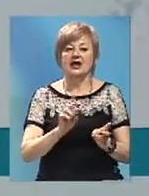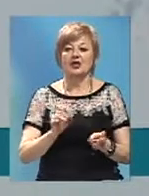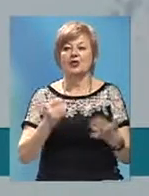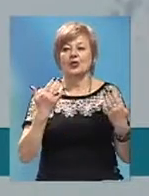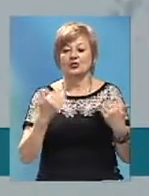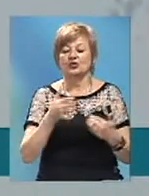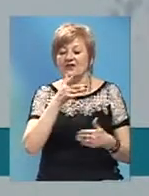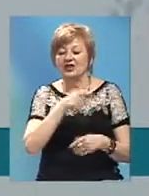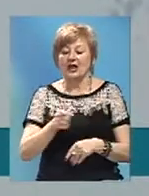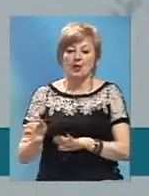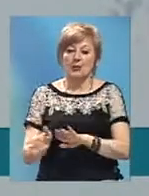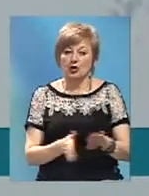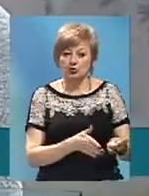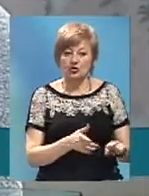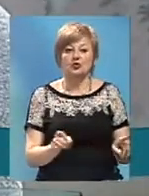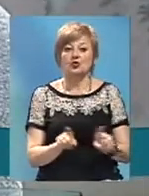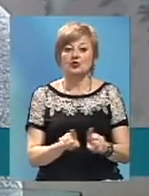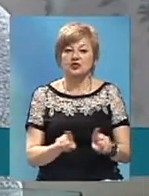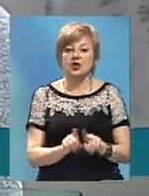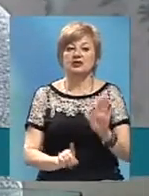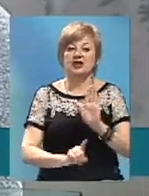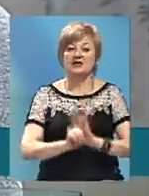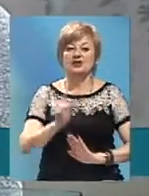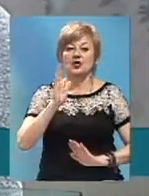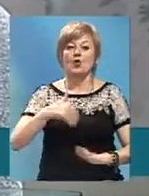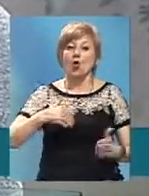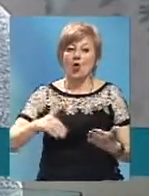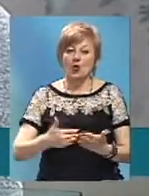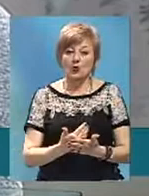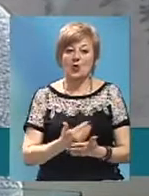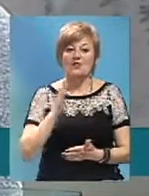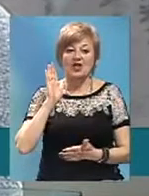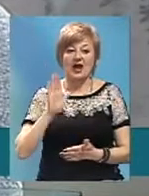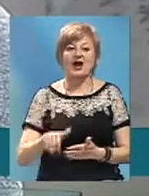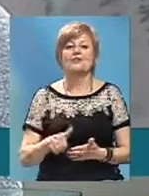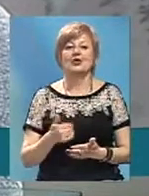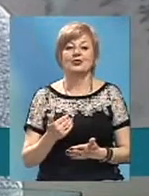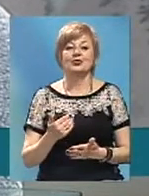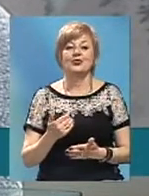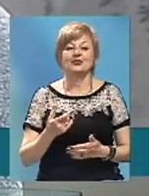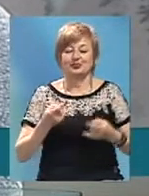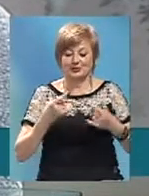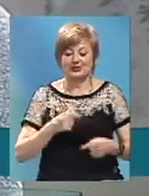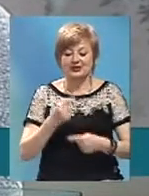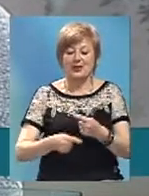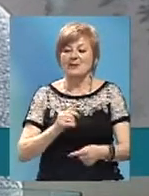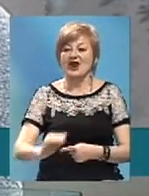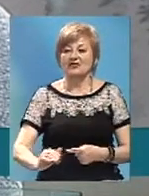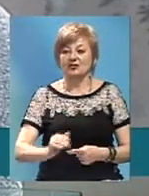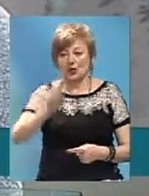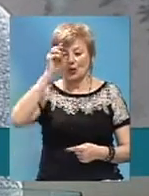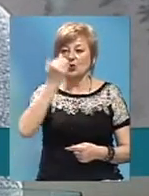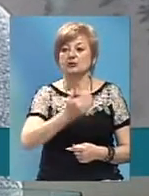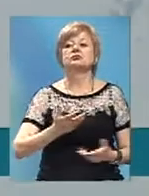сплив. Отже, все-таки спочатку буде наше оновлення, а потім черговий правнук у нашої Єлизавети ІІ. Як